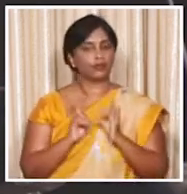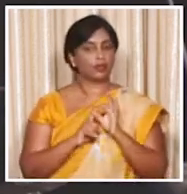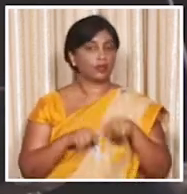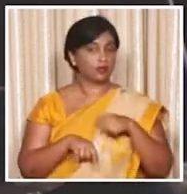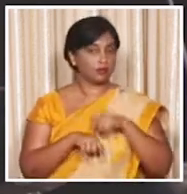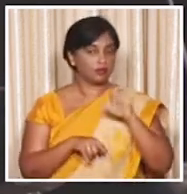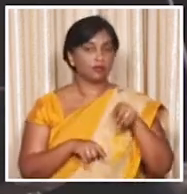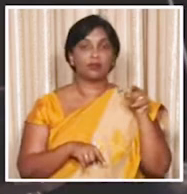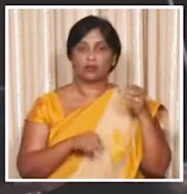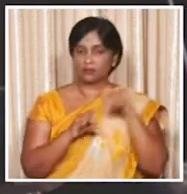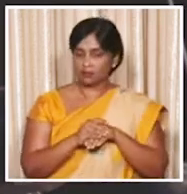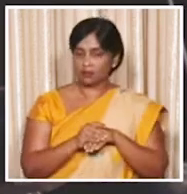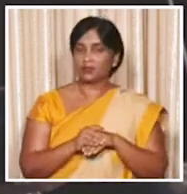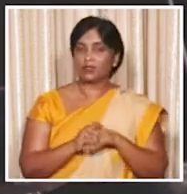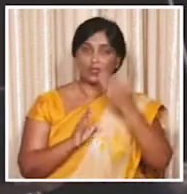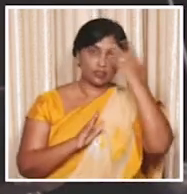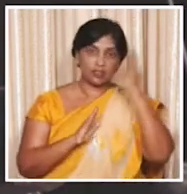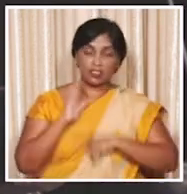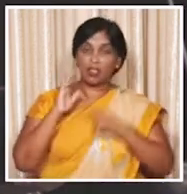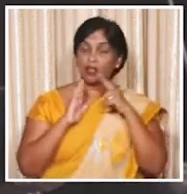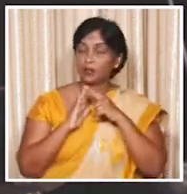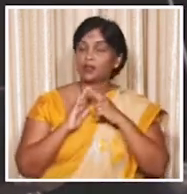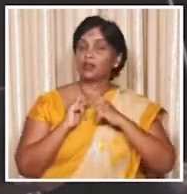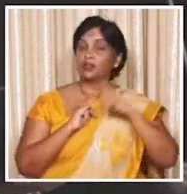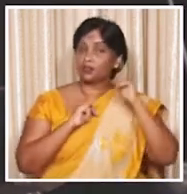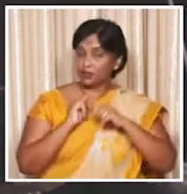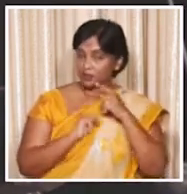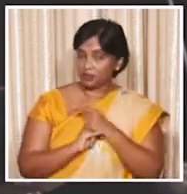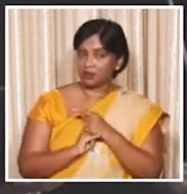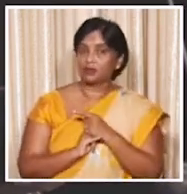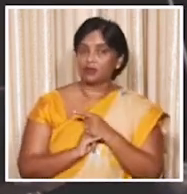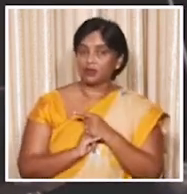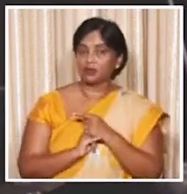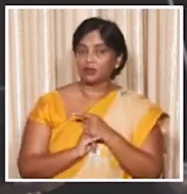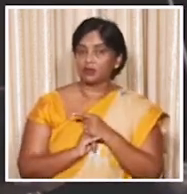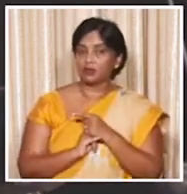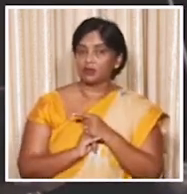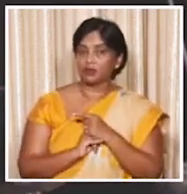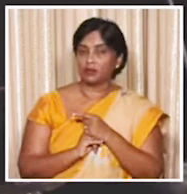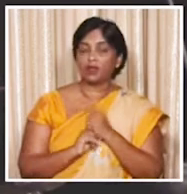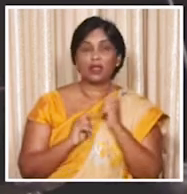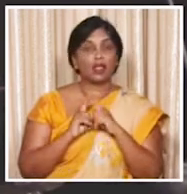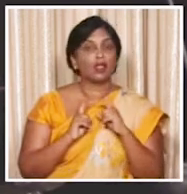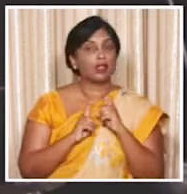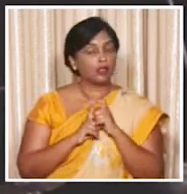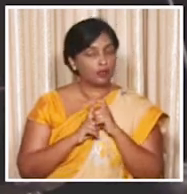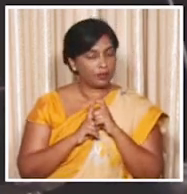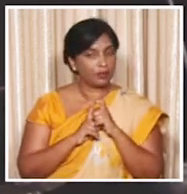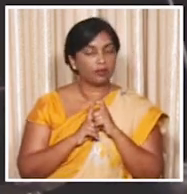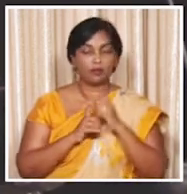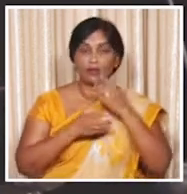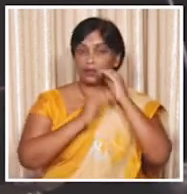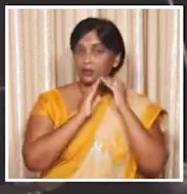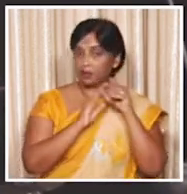சொல்கிறேன். யாழ்ப்பாண பல்கலைக்கழகத்தினுடைய கல்வியியல் பீடம் இன்னும் உருவாக்கப்படவில்லை. யாழ்ப்பாண பல்கலைக்கழகம் என்பது வடக்கு கிழக்கில்